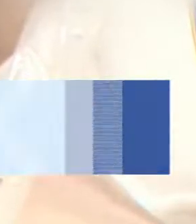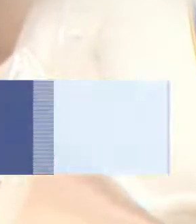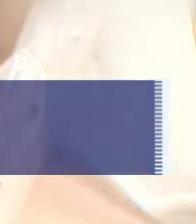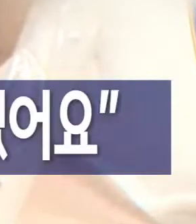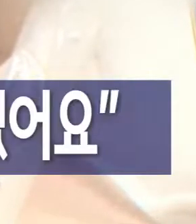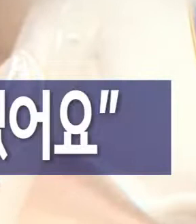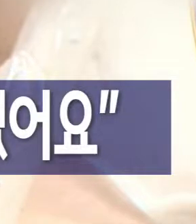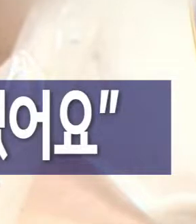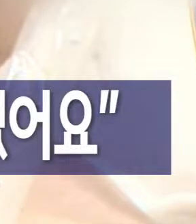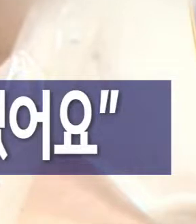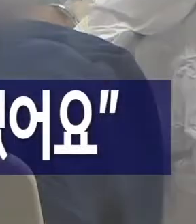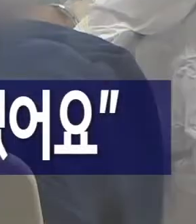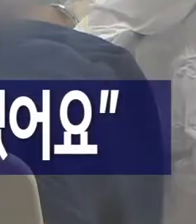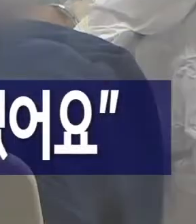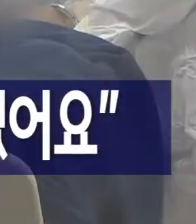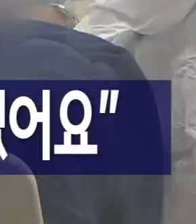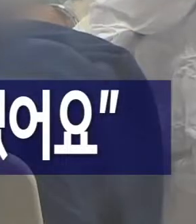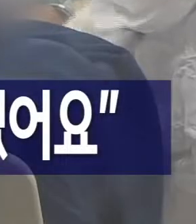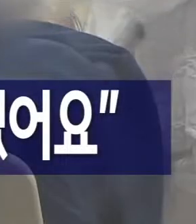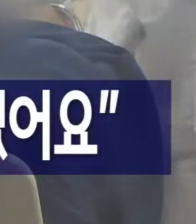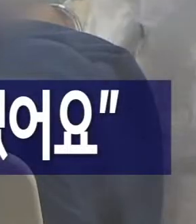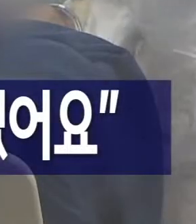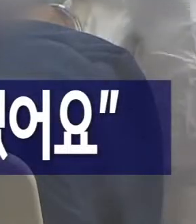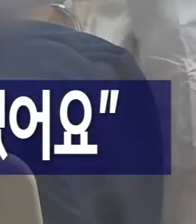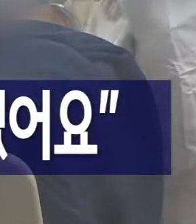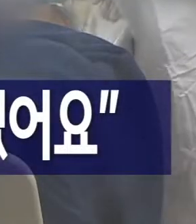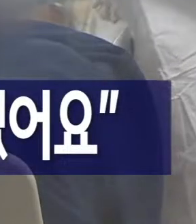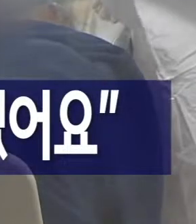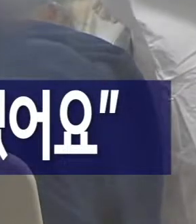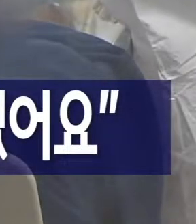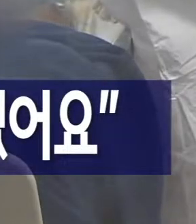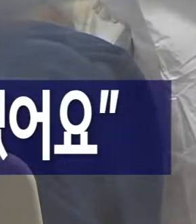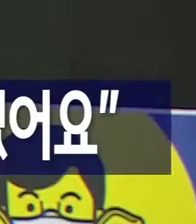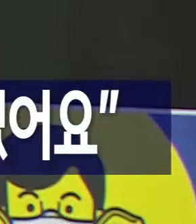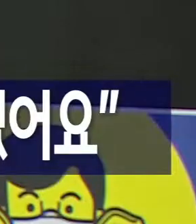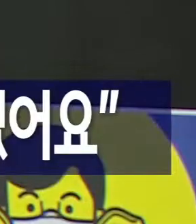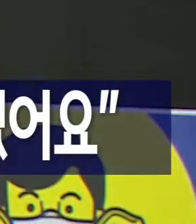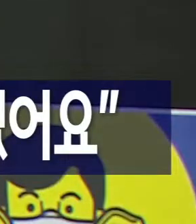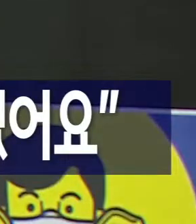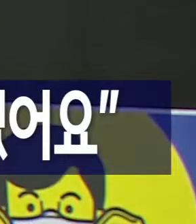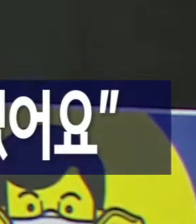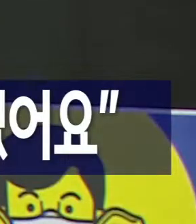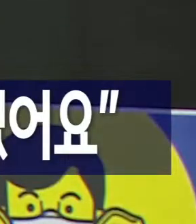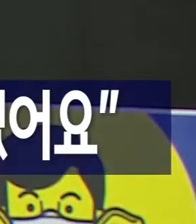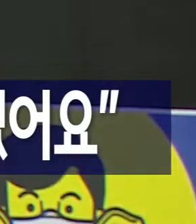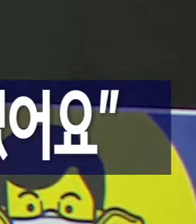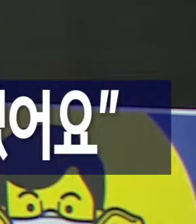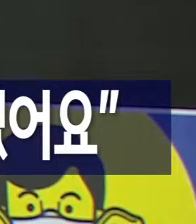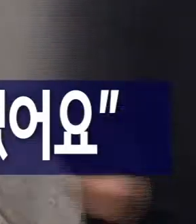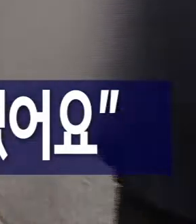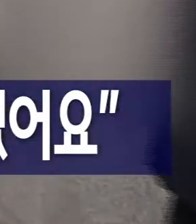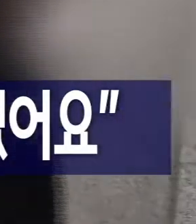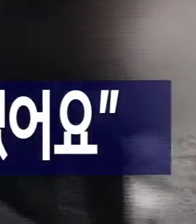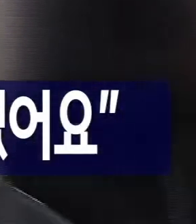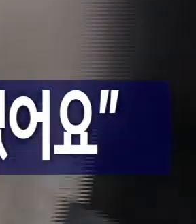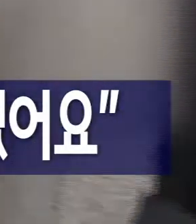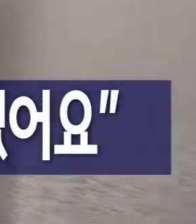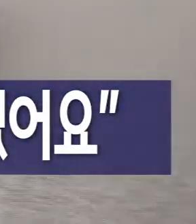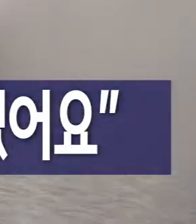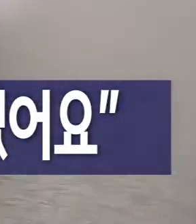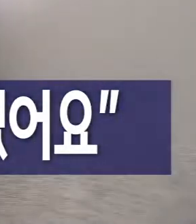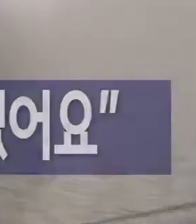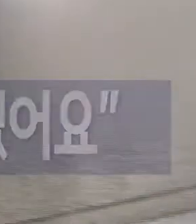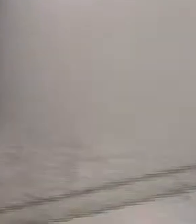중국의 코로나 확진자가 하루 만 명을 넘어서며 사망자도 급증하고 있습니다. 화장장이 포화 상태로 장례